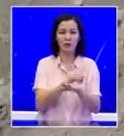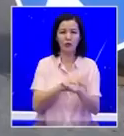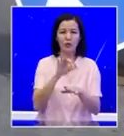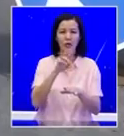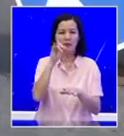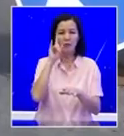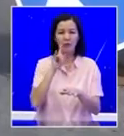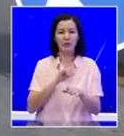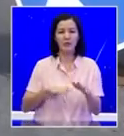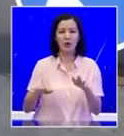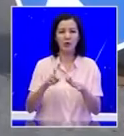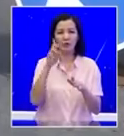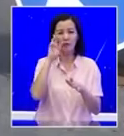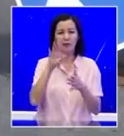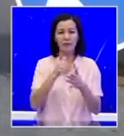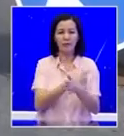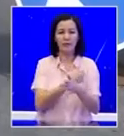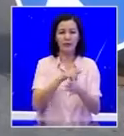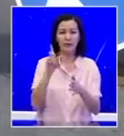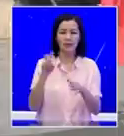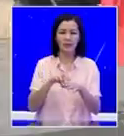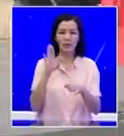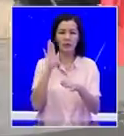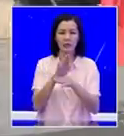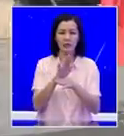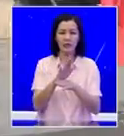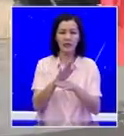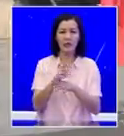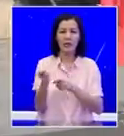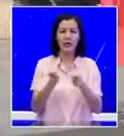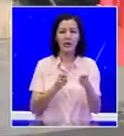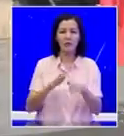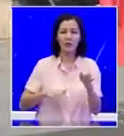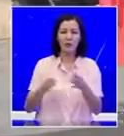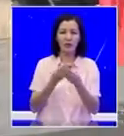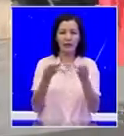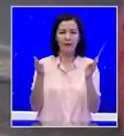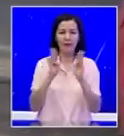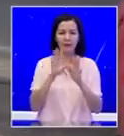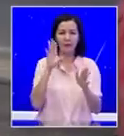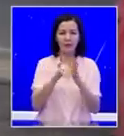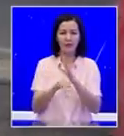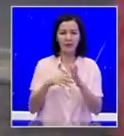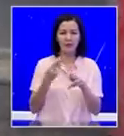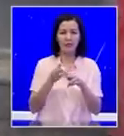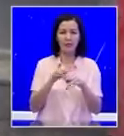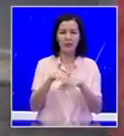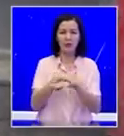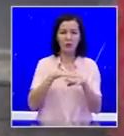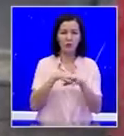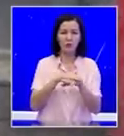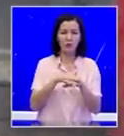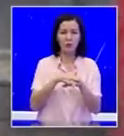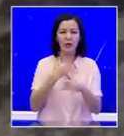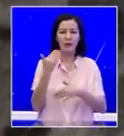Еңбекші Қазақ ауданы мемлекеттік бас санитарлық дәрігердің қаулысына сәйкес әкімшілік аумақта карантиндік режим енгізілді. Тиісінше тұрғындардың